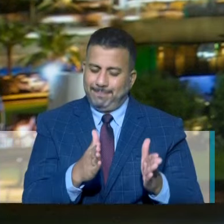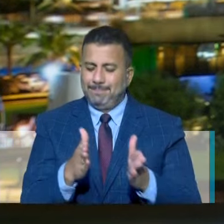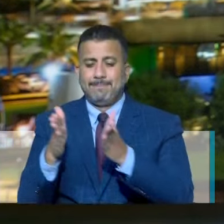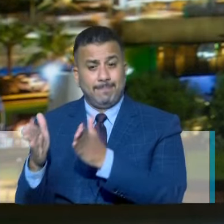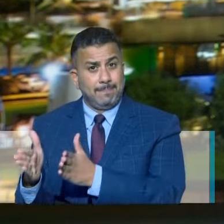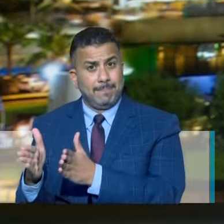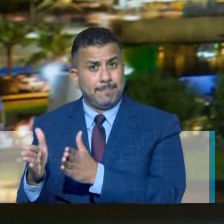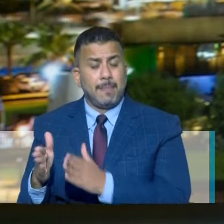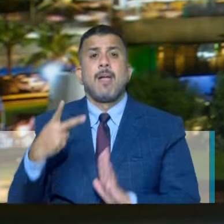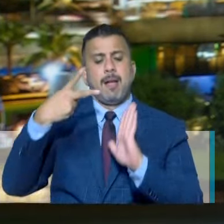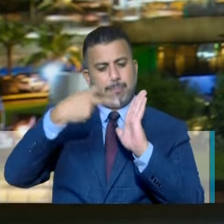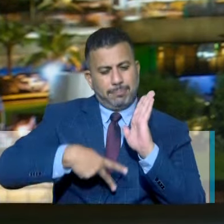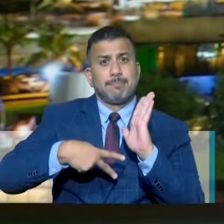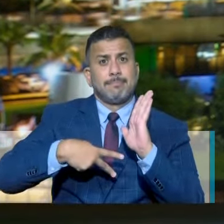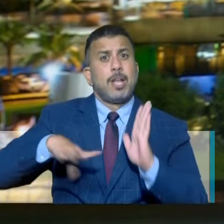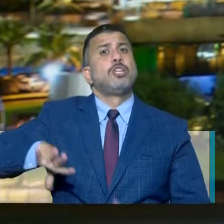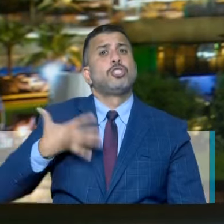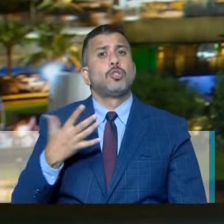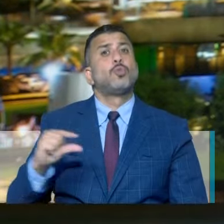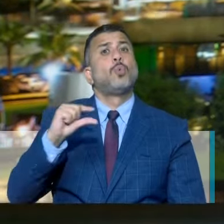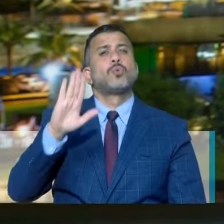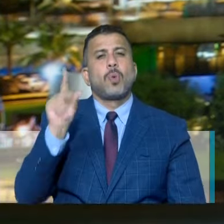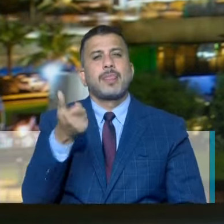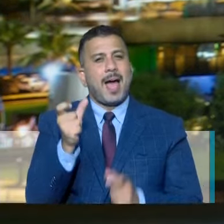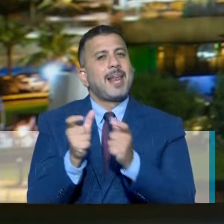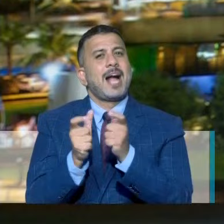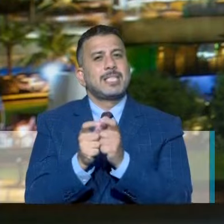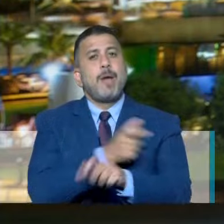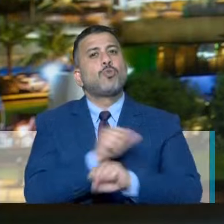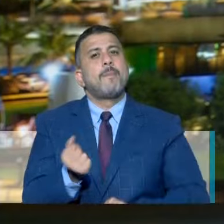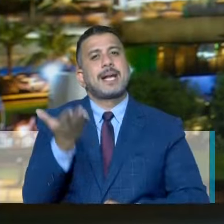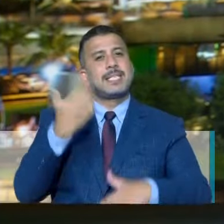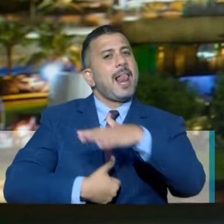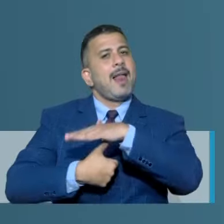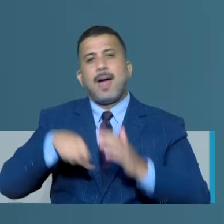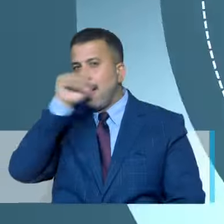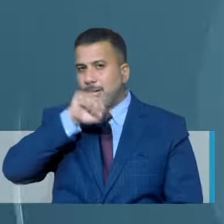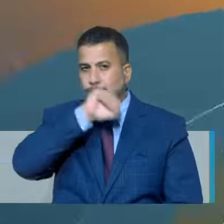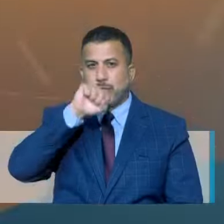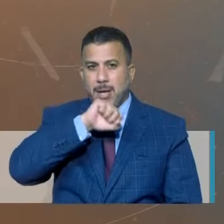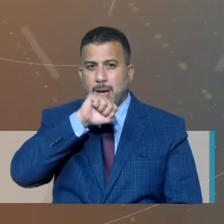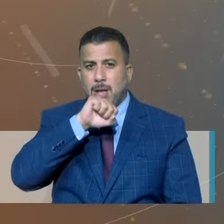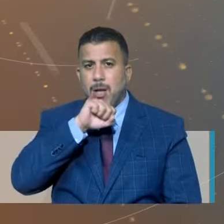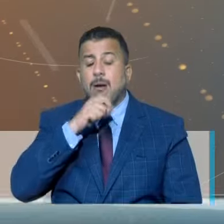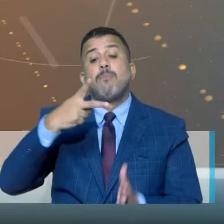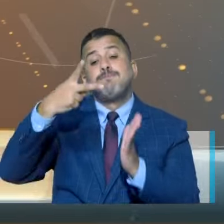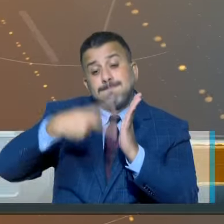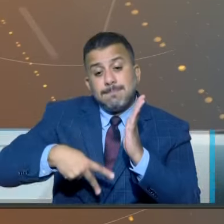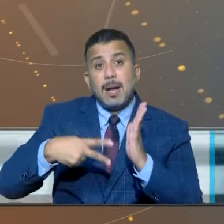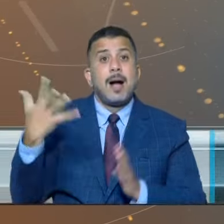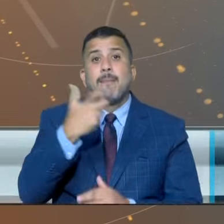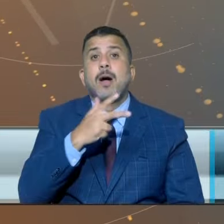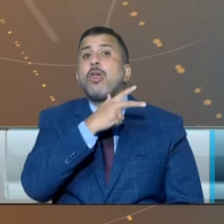في سياق منفصل اعتمد صاحب السمو الشيخ الدكتور سلطان بن محمد القاسمي عضو المجلس الاعلى حاكم الشارقه